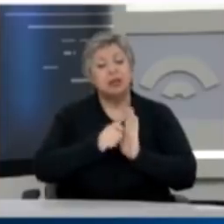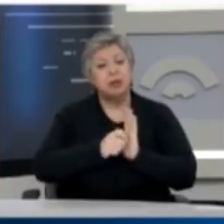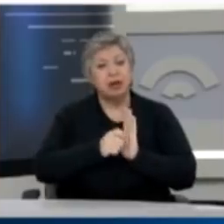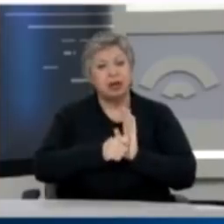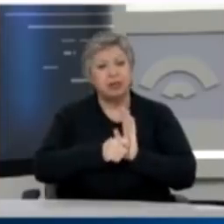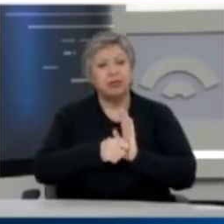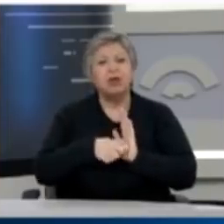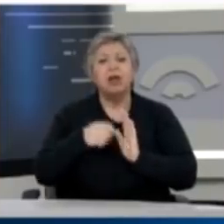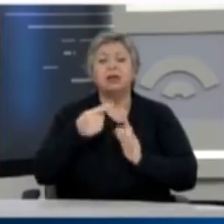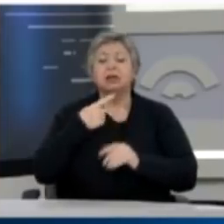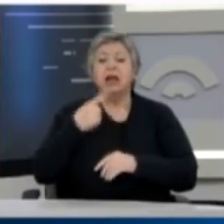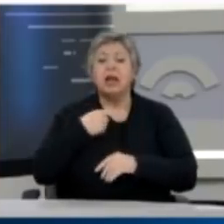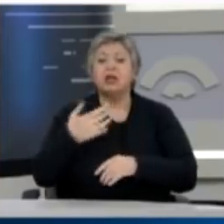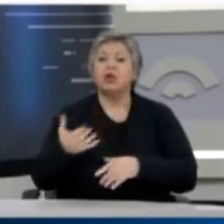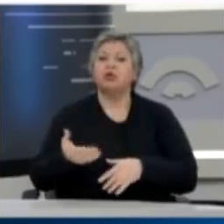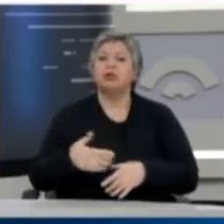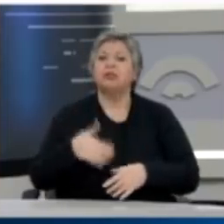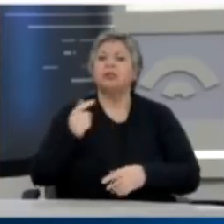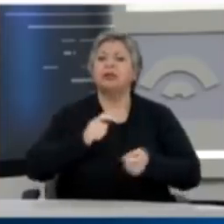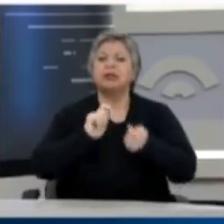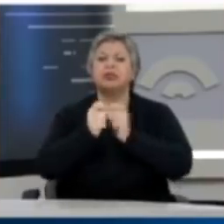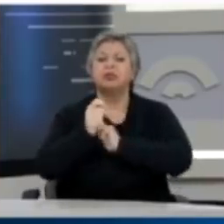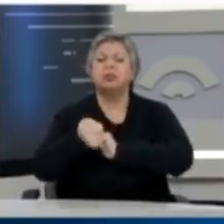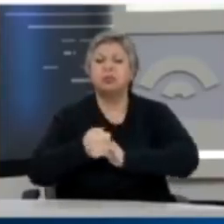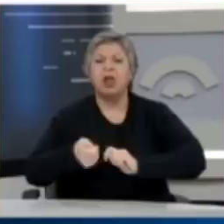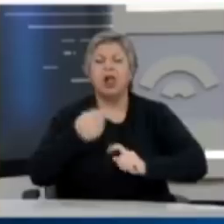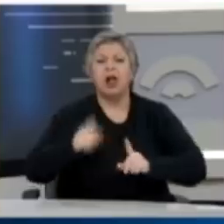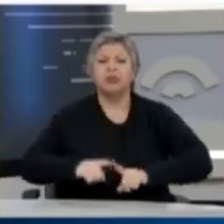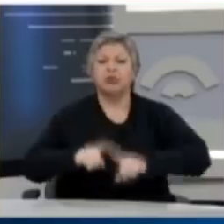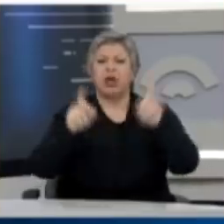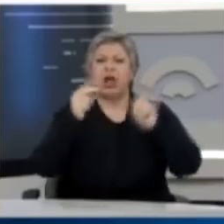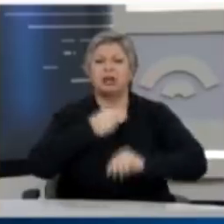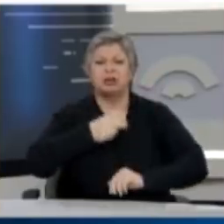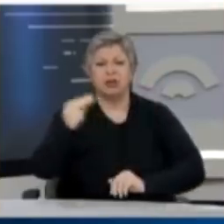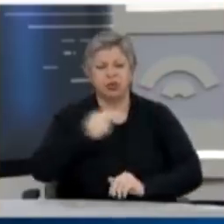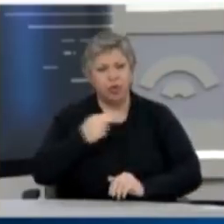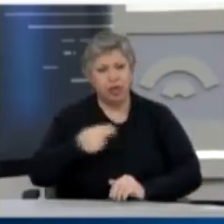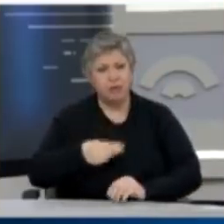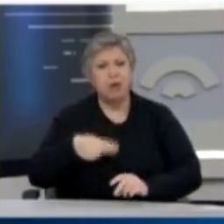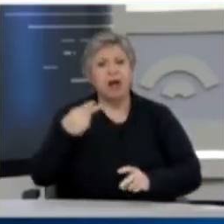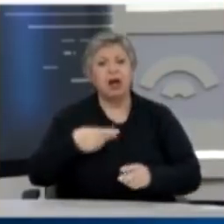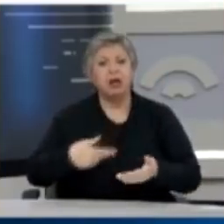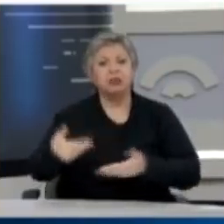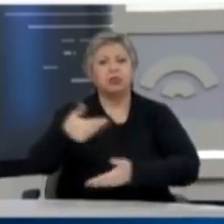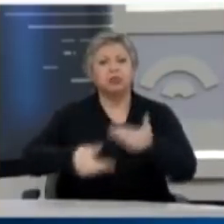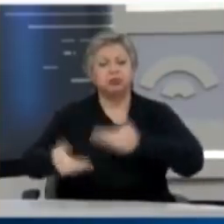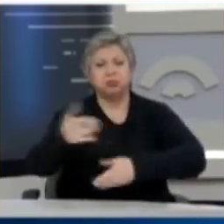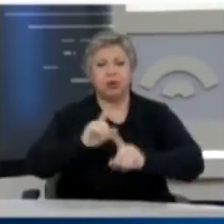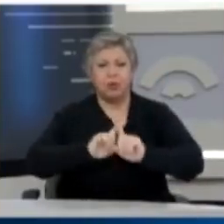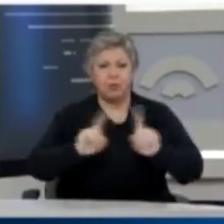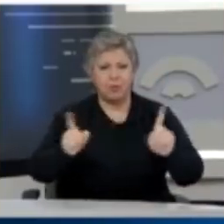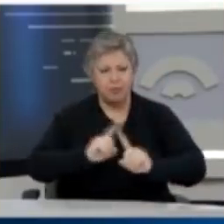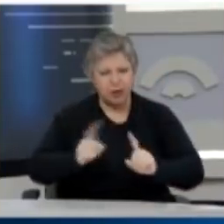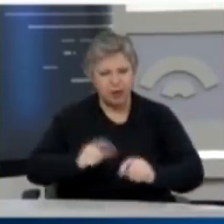τις άσχετες, τις εκπρόθεσμες τροπολογίες, τους περιορισμούς της πράξης νομοθετικού περιεχομένου και